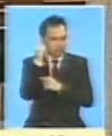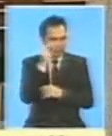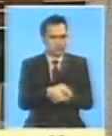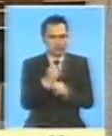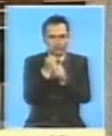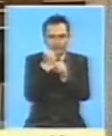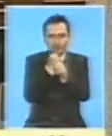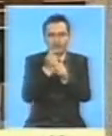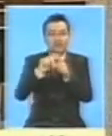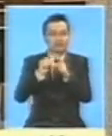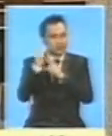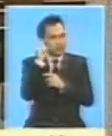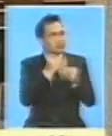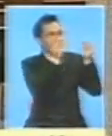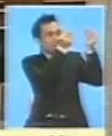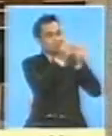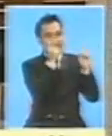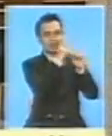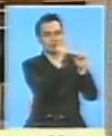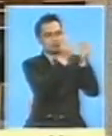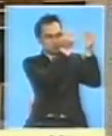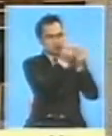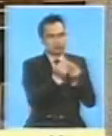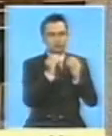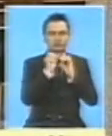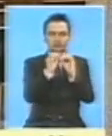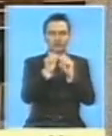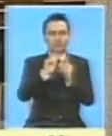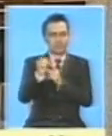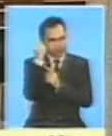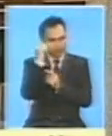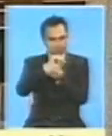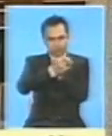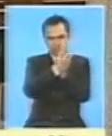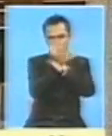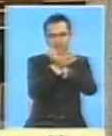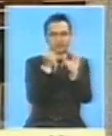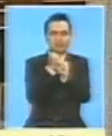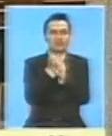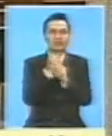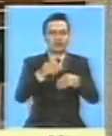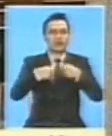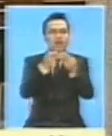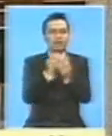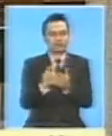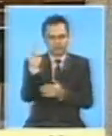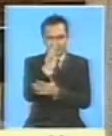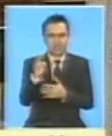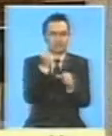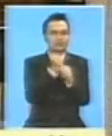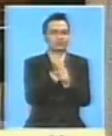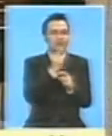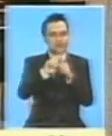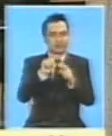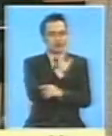ชดำริต่างๆเพื่อจะสามารถนำหลักการเหล่านั้นมาใช้ในการประยุกต์มาประยุกต์ให้สามารถปฏิบัติใช้ในการ